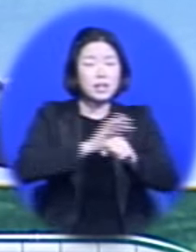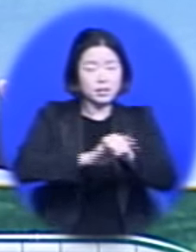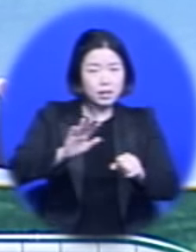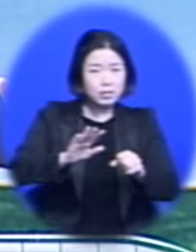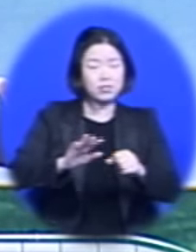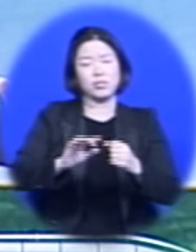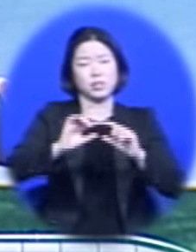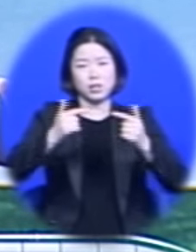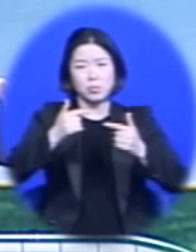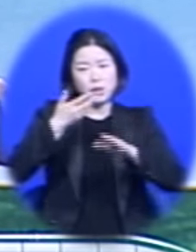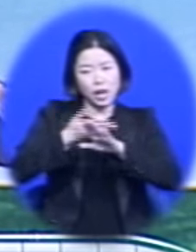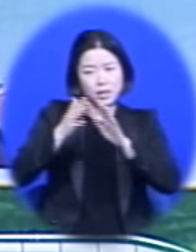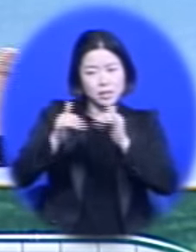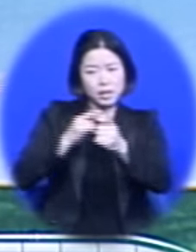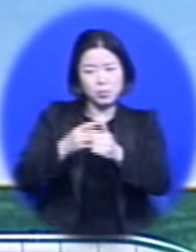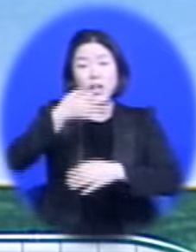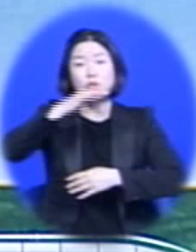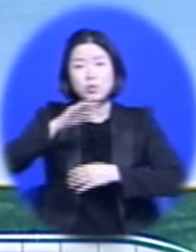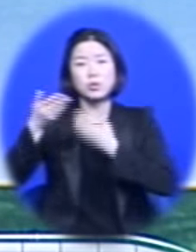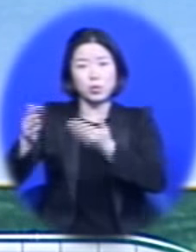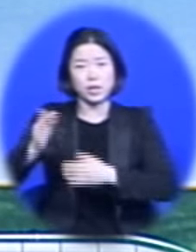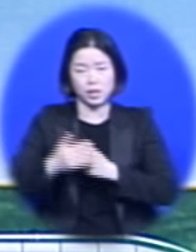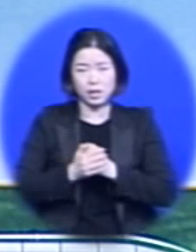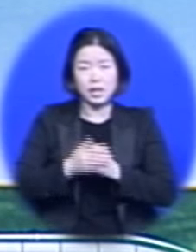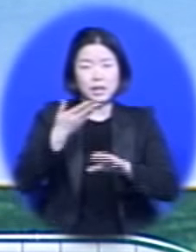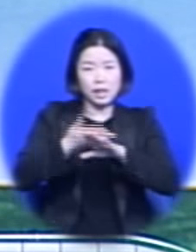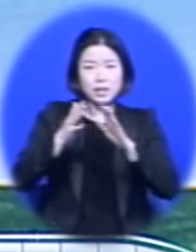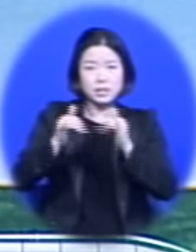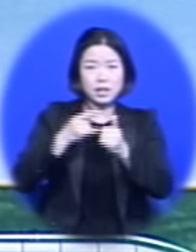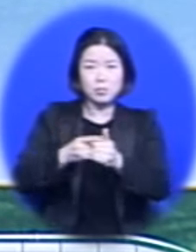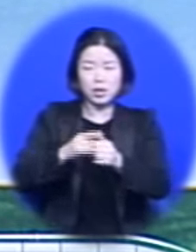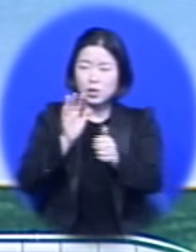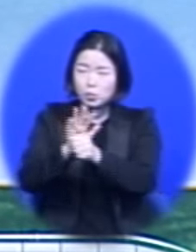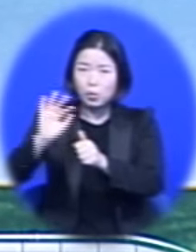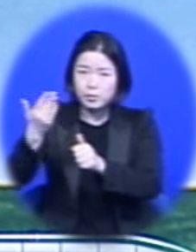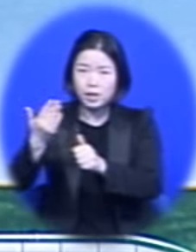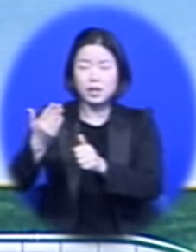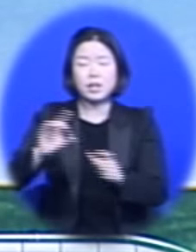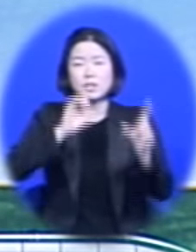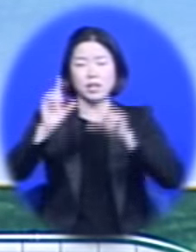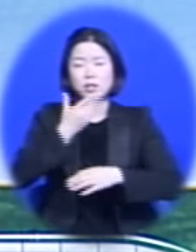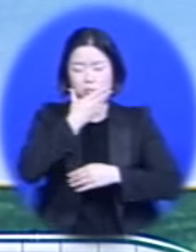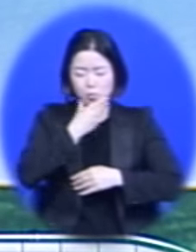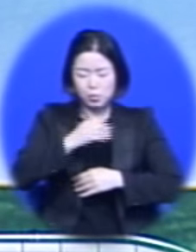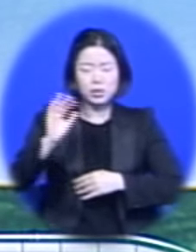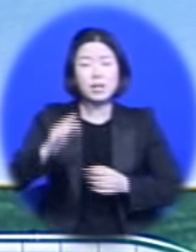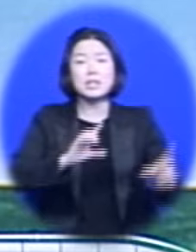유익한 것입니다. 다른 사람에게 도움이 되도록 사는 것이 진짜 복된 삶이라는 것을